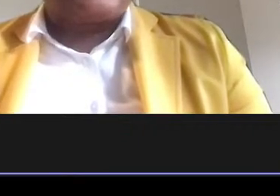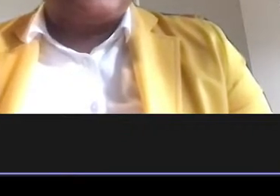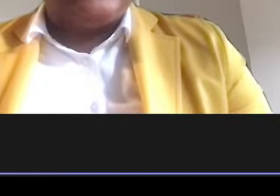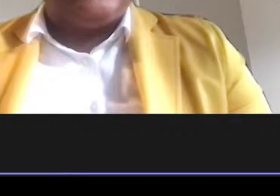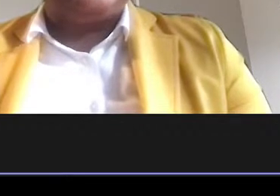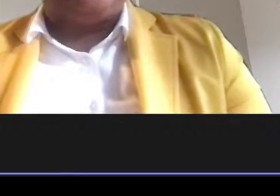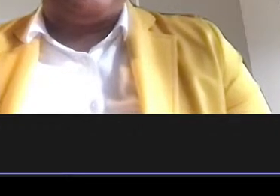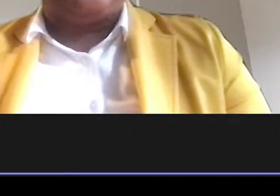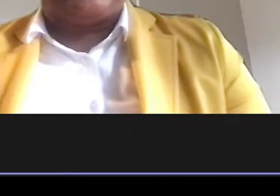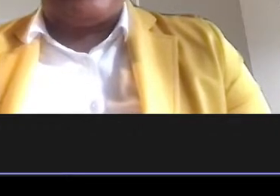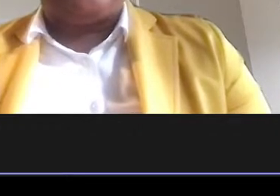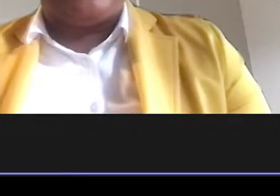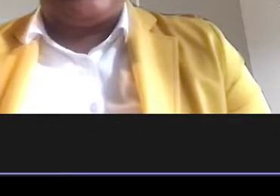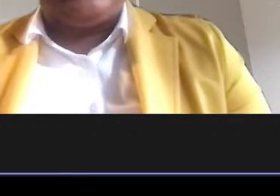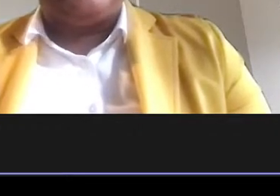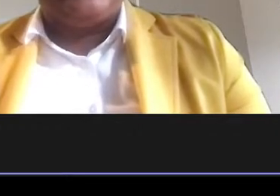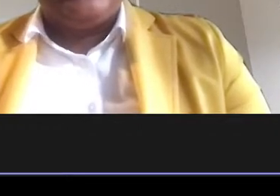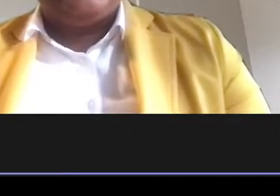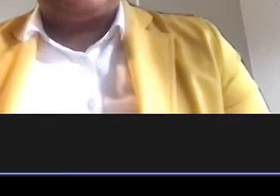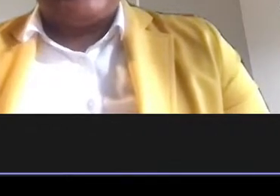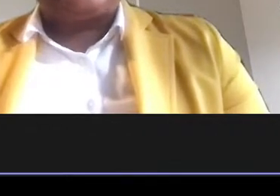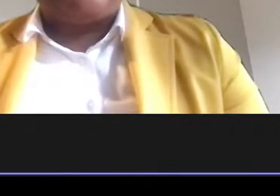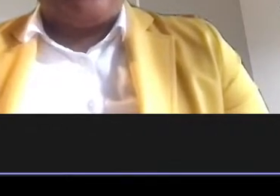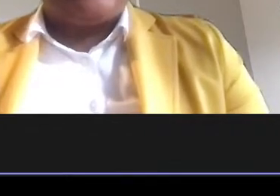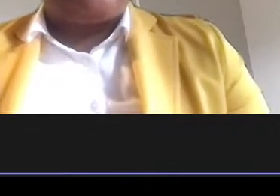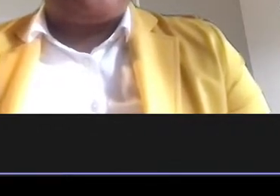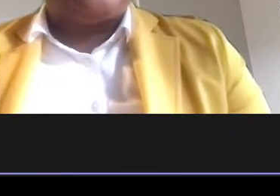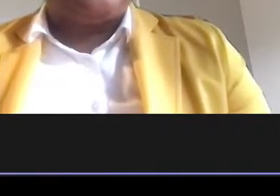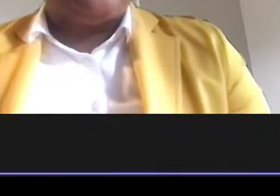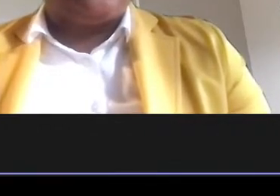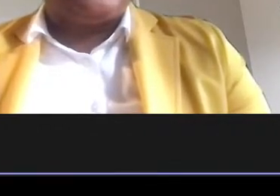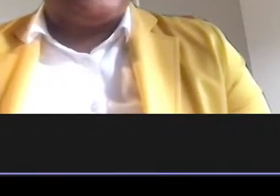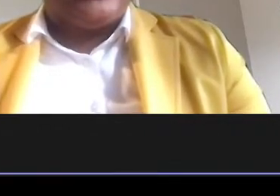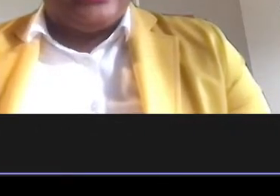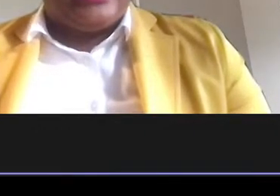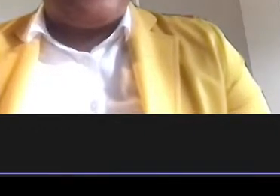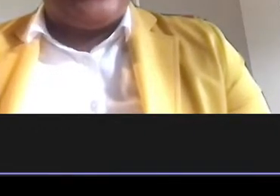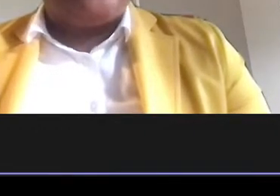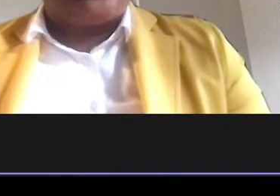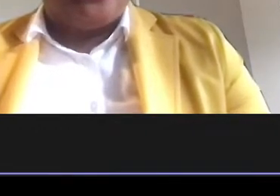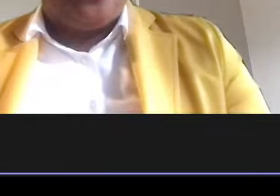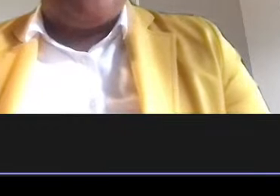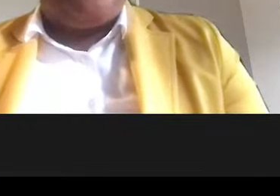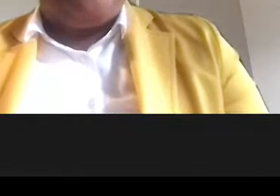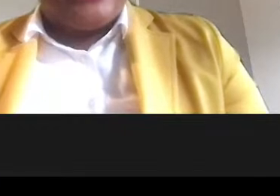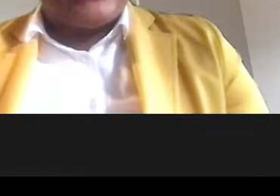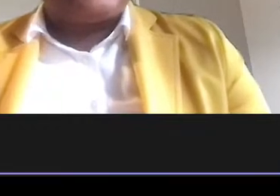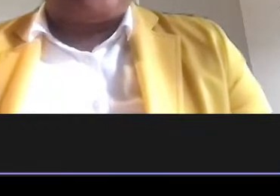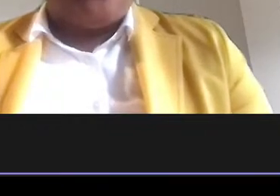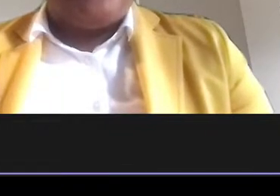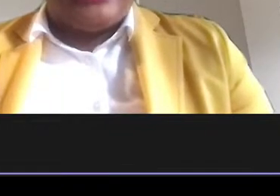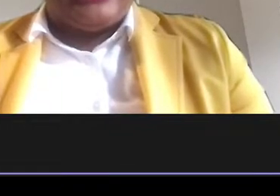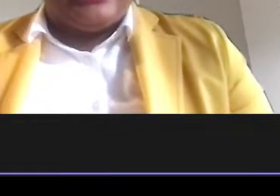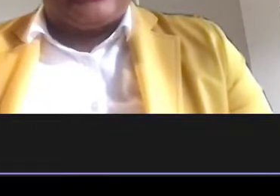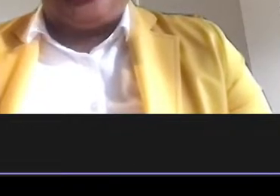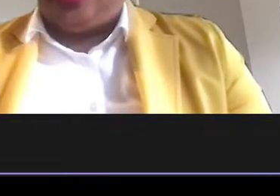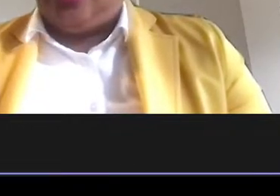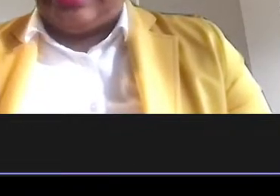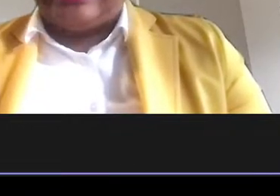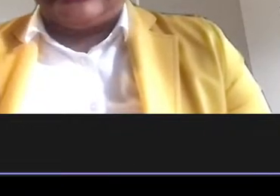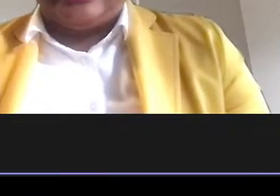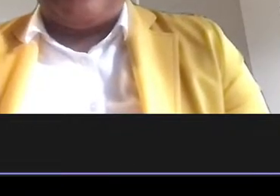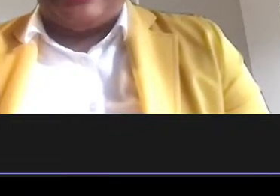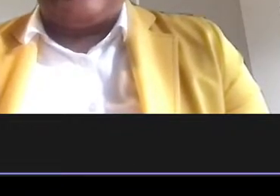kubeka engozini izimpilo zabantu bakithi. Siya sabona futhi ukuthi abantu bayazixhumela